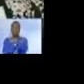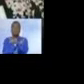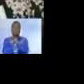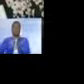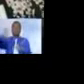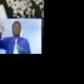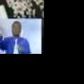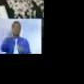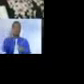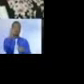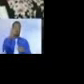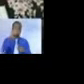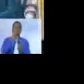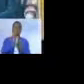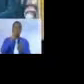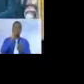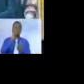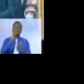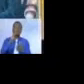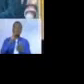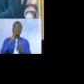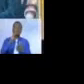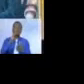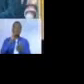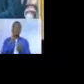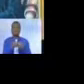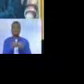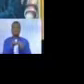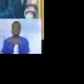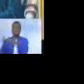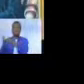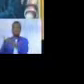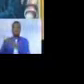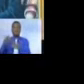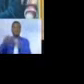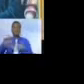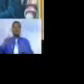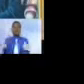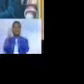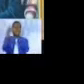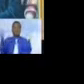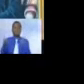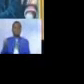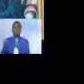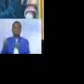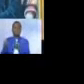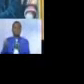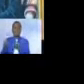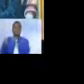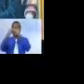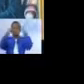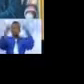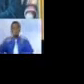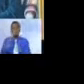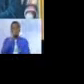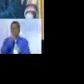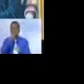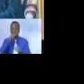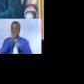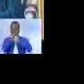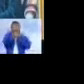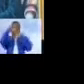Le troisième point concerne les mesures destinées à encourager le secteur privé à investir dans nos